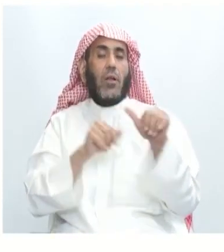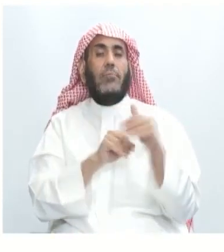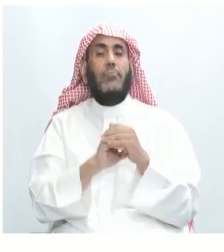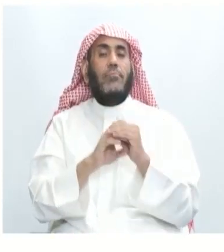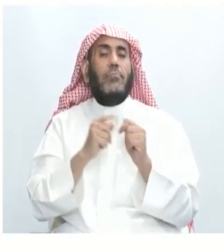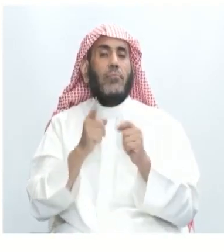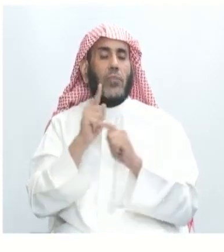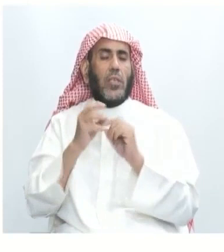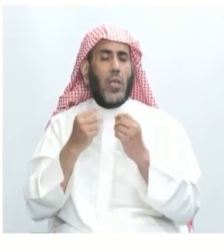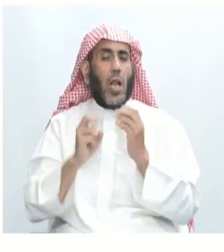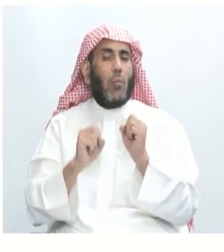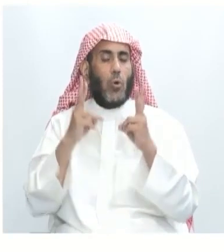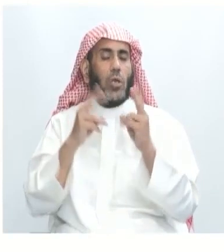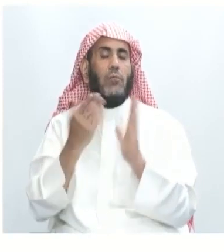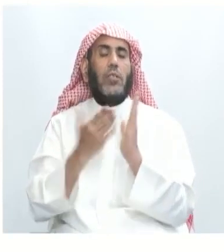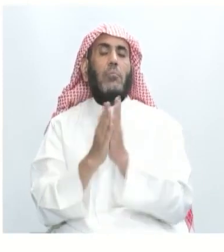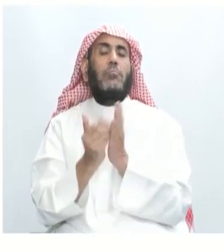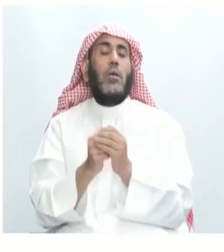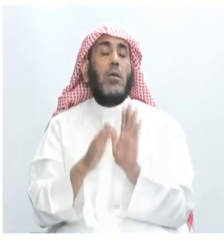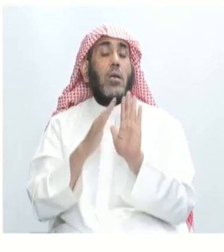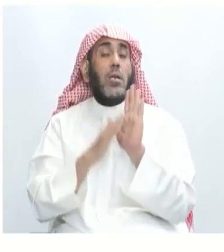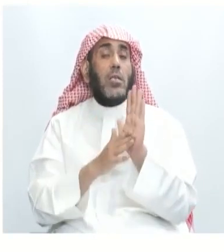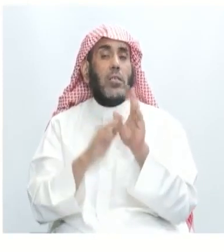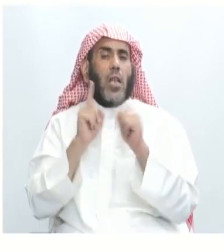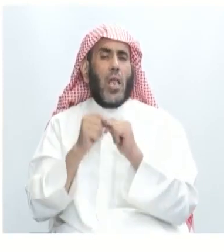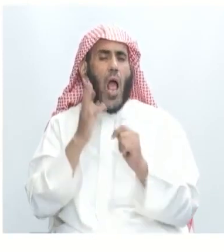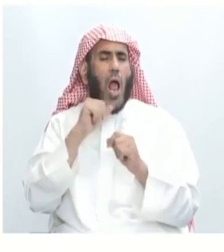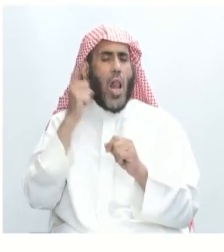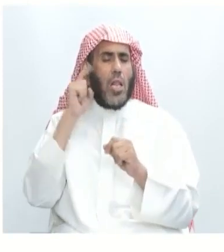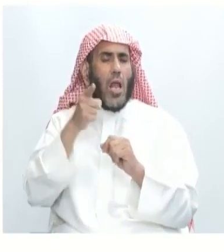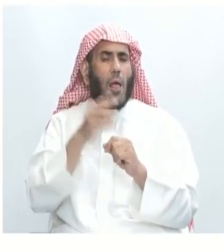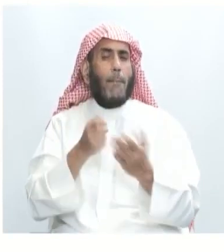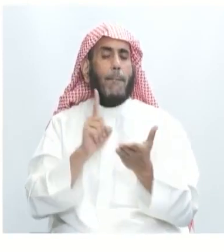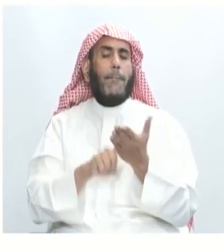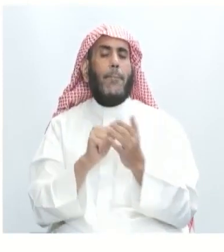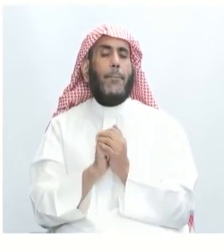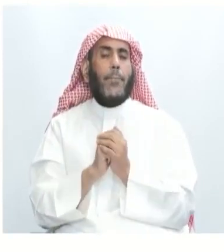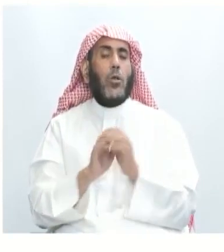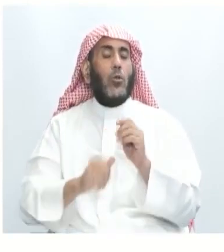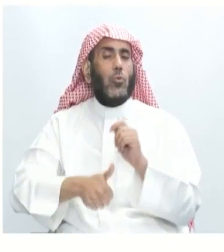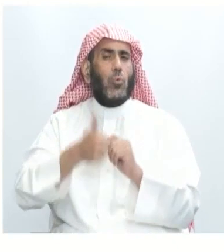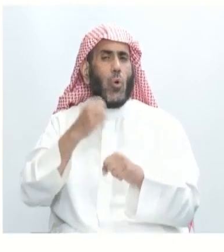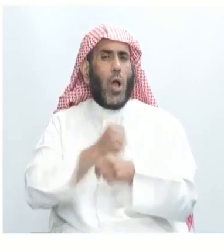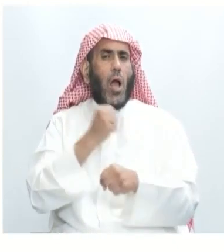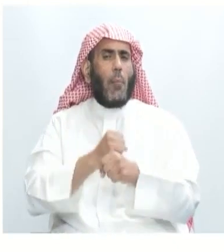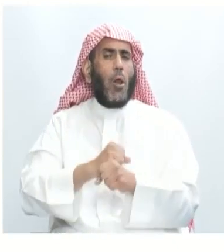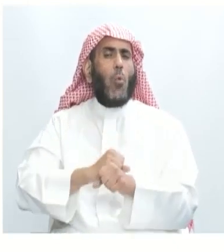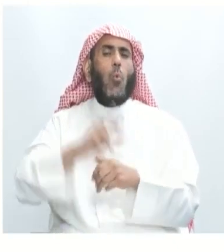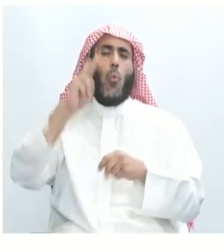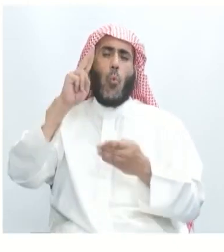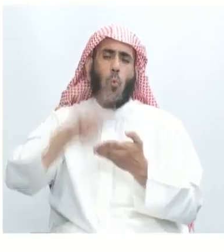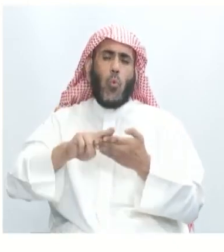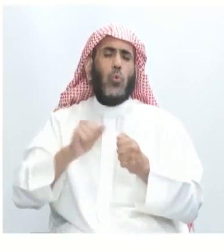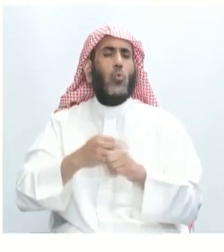التعديل المقترح في كتابك النص طبعا لاحظ هنا هل تعلم انه يمكنك عمل مغناطيس قوي جدا